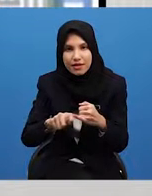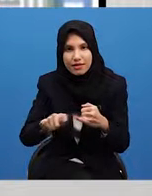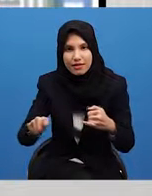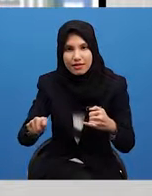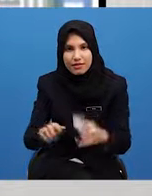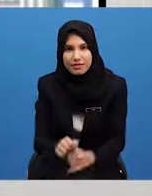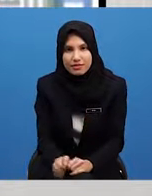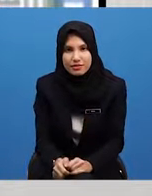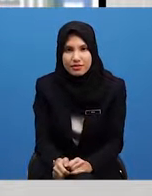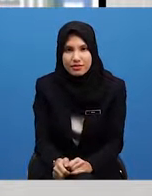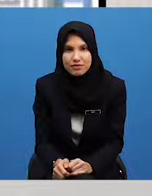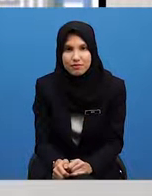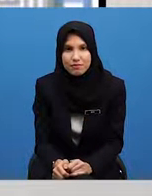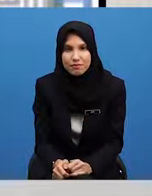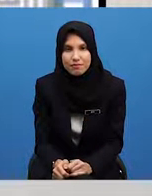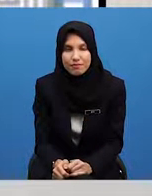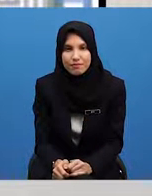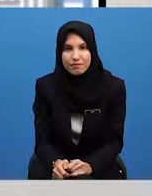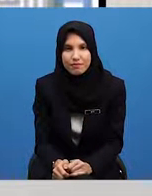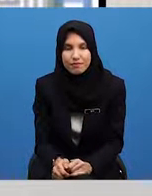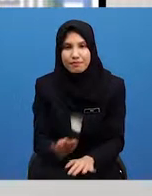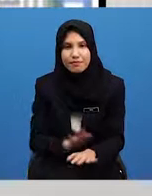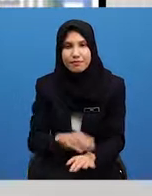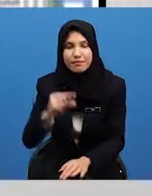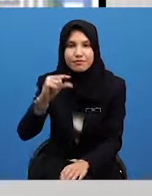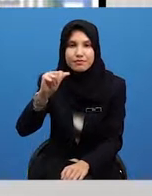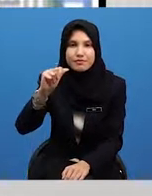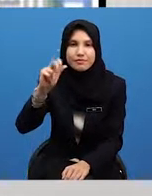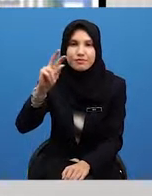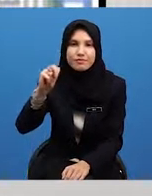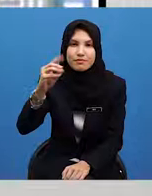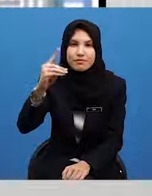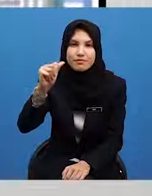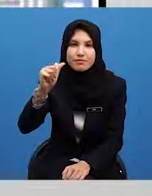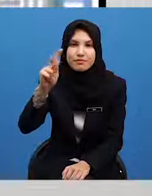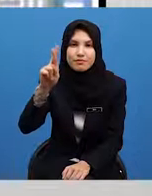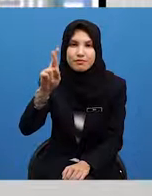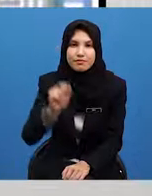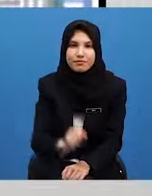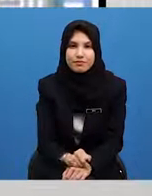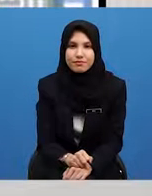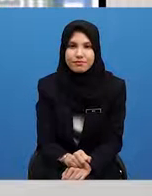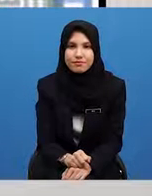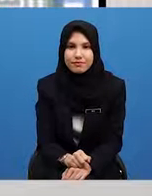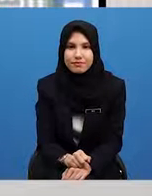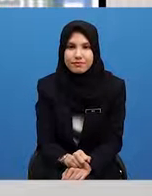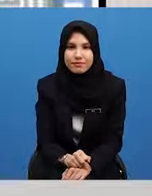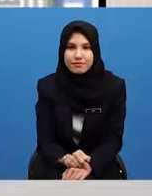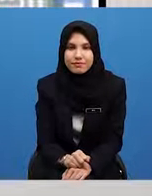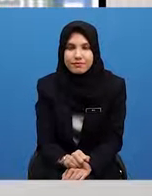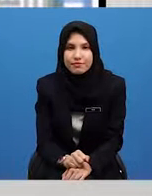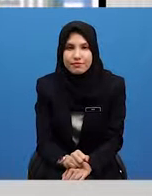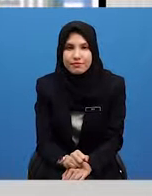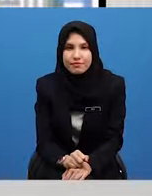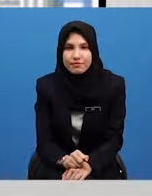terlekat pada gandar. So cikgu pusingkan, kamu lihat Di situ mula keadaannya tertentu